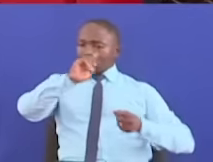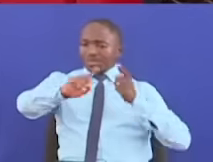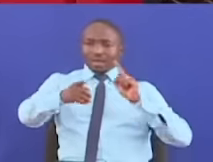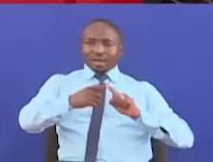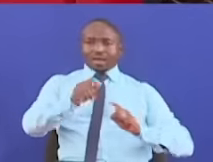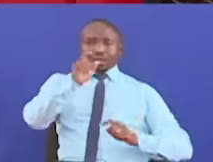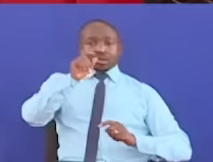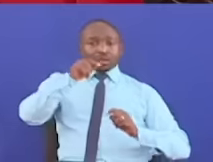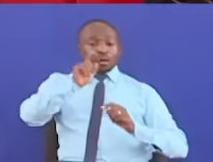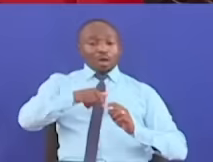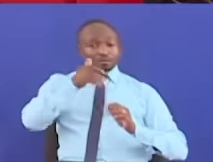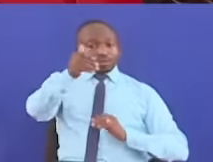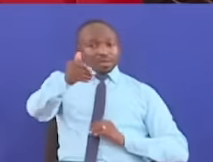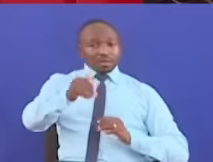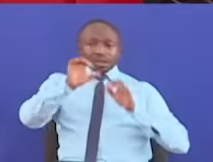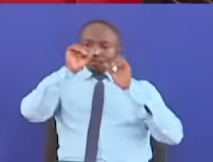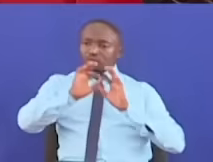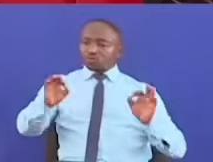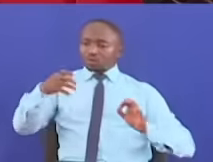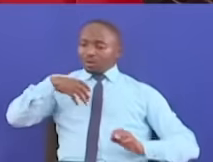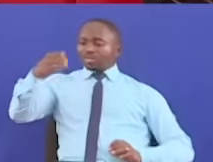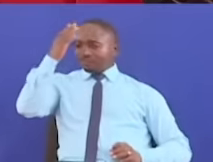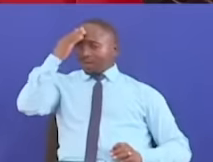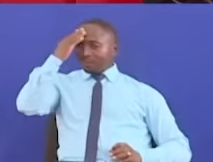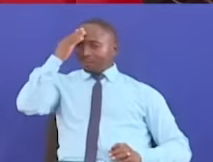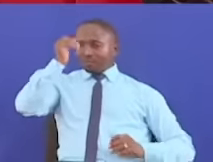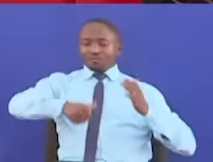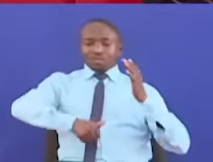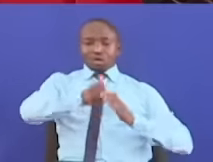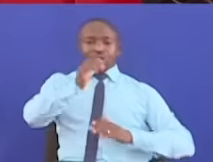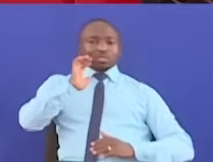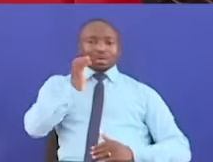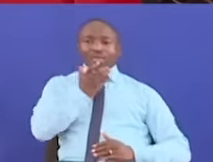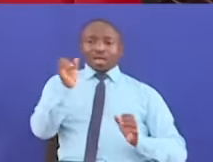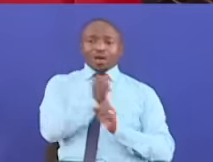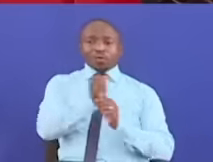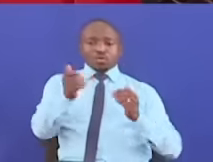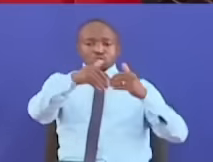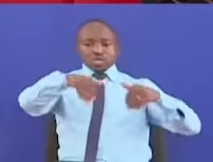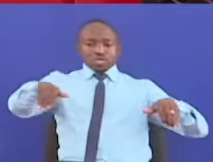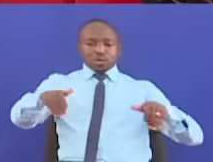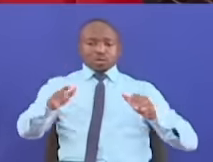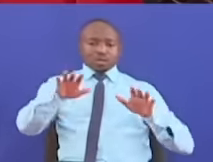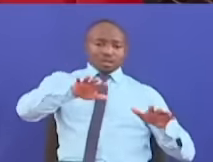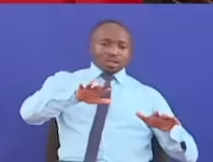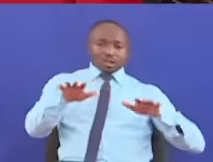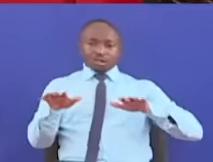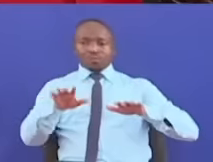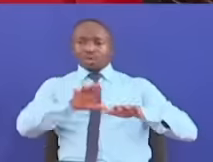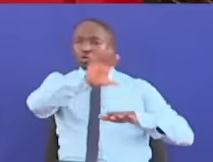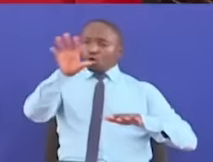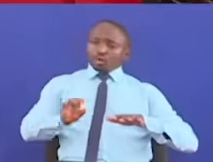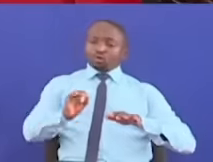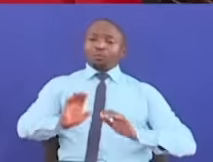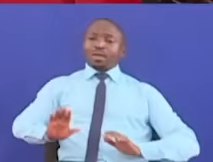kukident bench ni vizuri maw ziri mku Vio makini hawa ku isia kwenye dilema niny wote Sisi wote tum